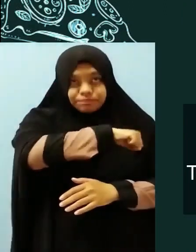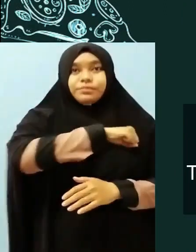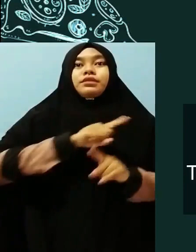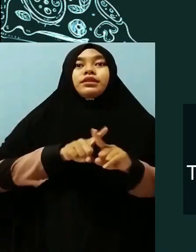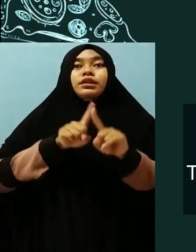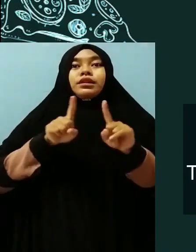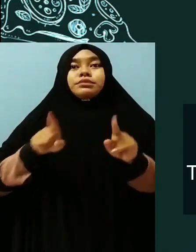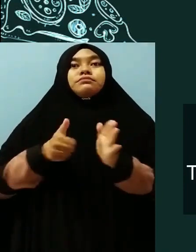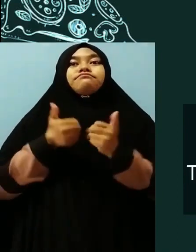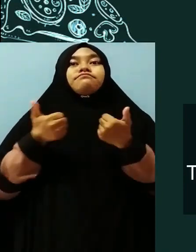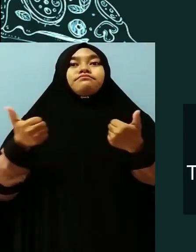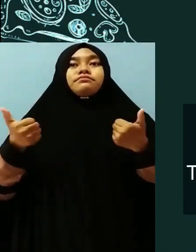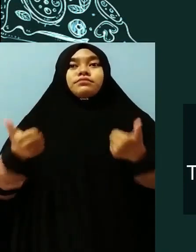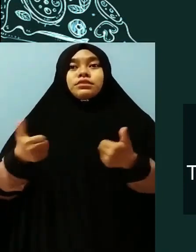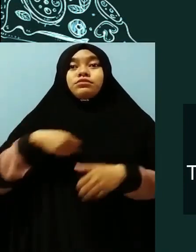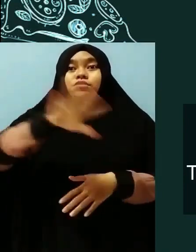Bismillah.